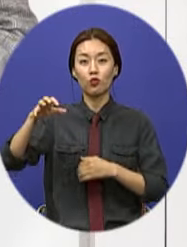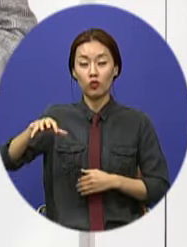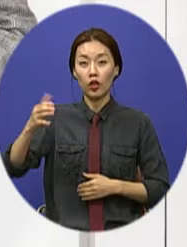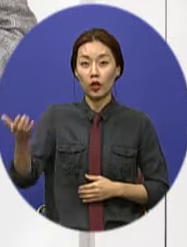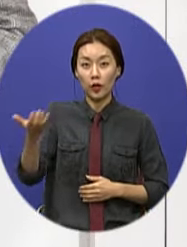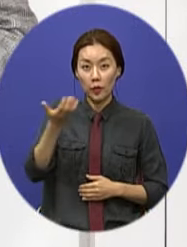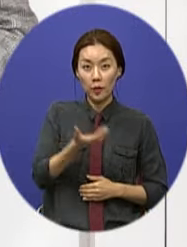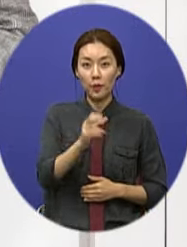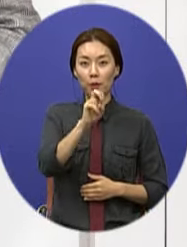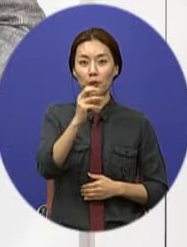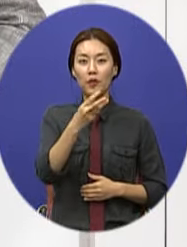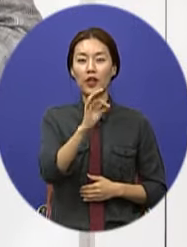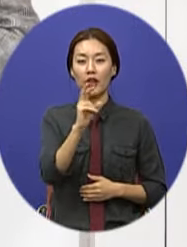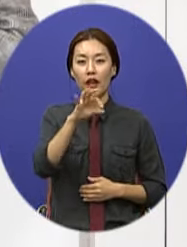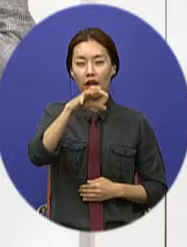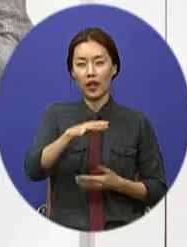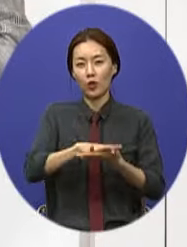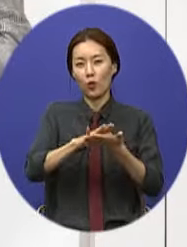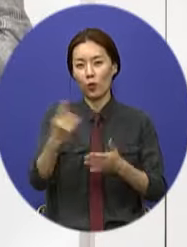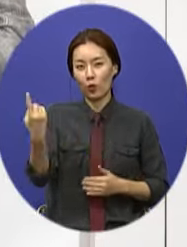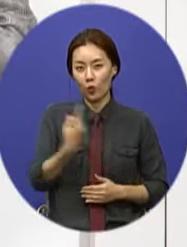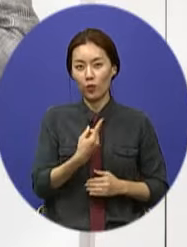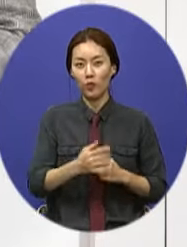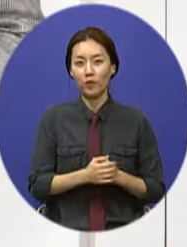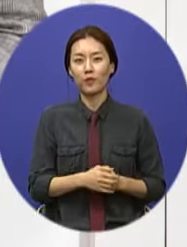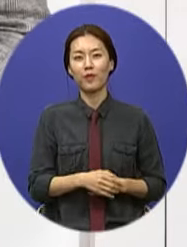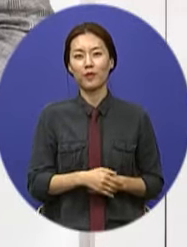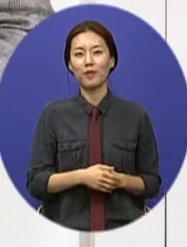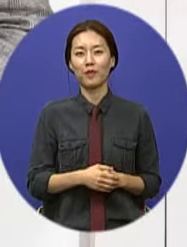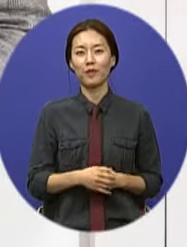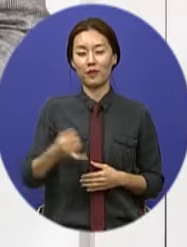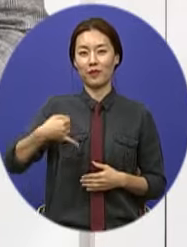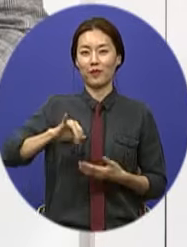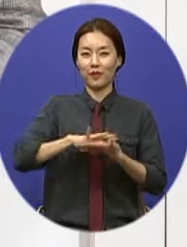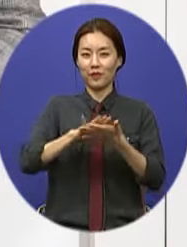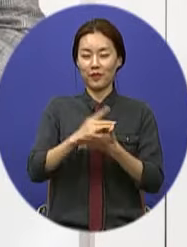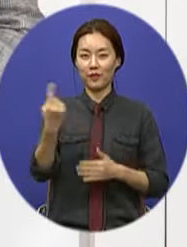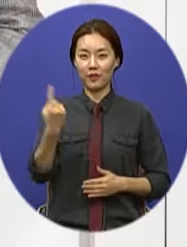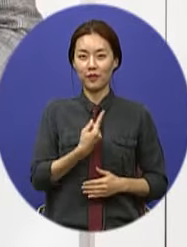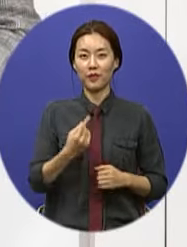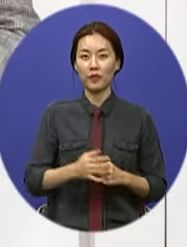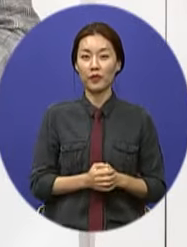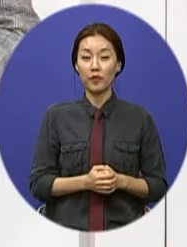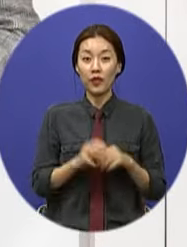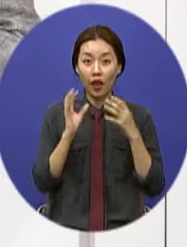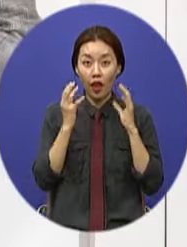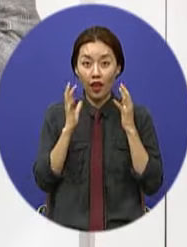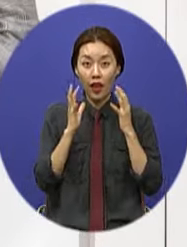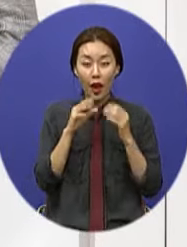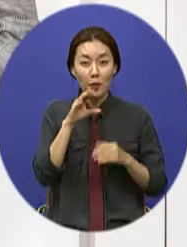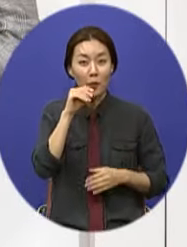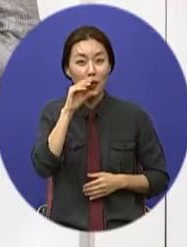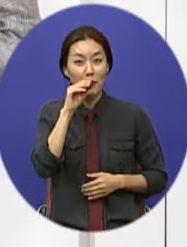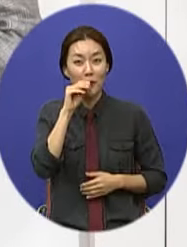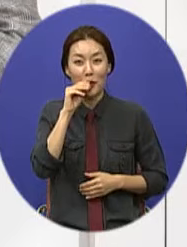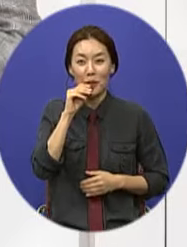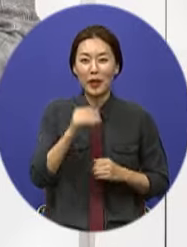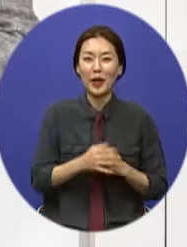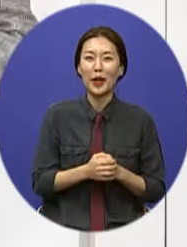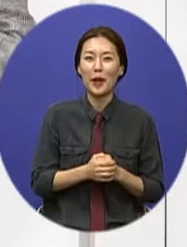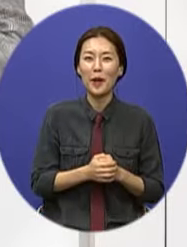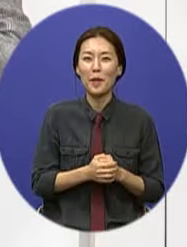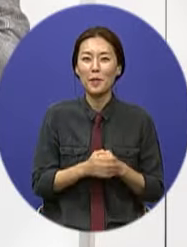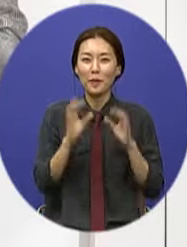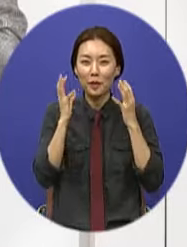밀양에서 오늘 그래 같이 있습니다. 아유, 그렇군요. 아, 진정 왔구나. 네. 예. 진정해. 아기가 뭐라고 옹알이